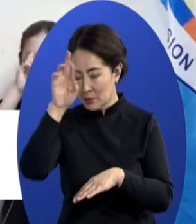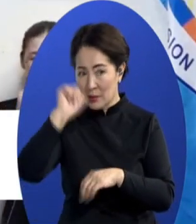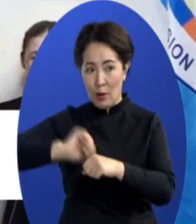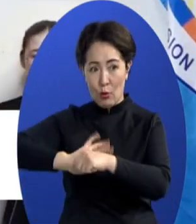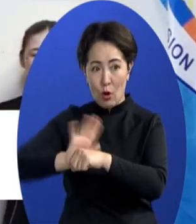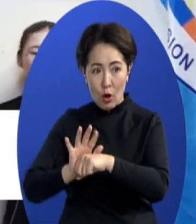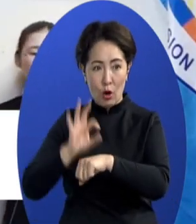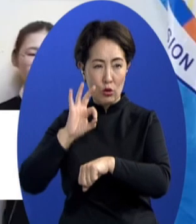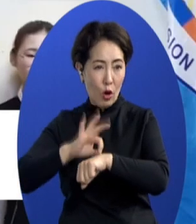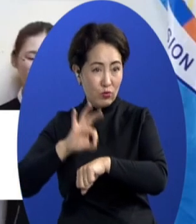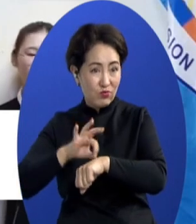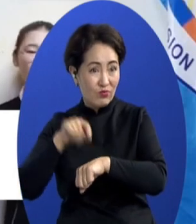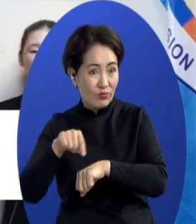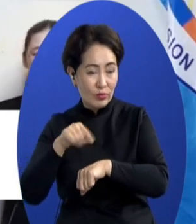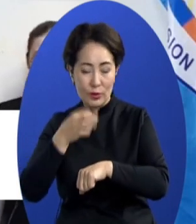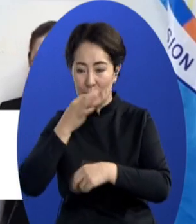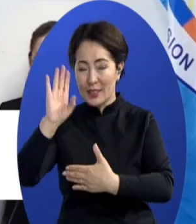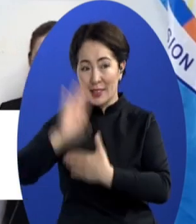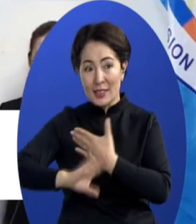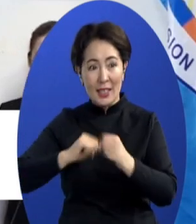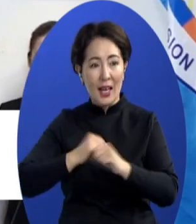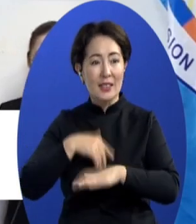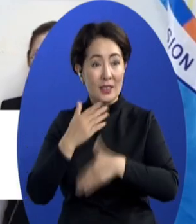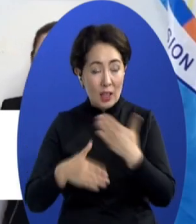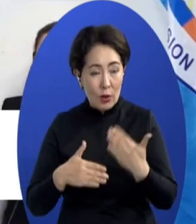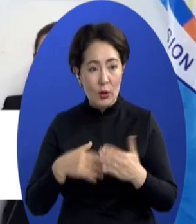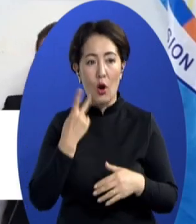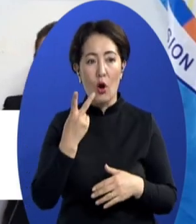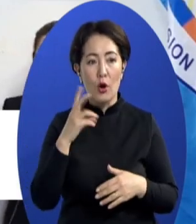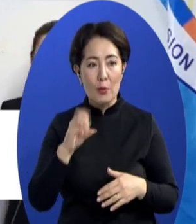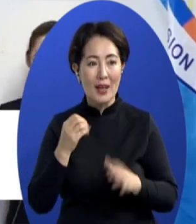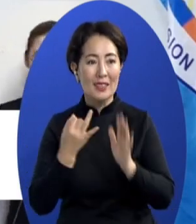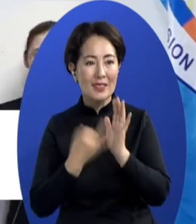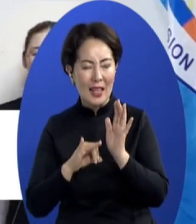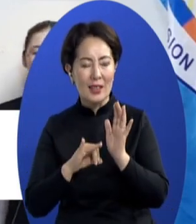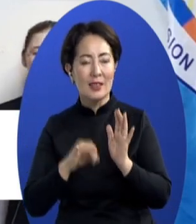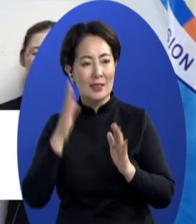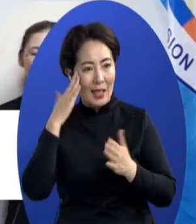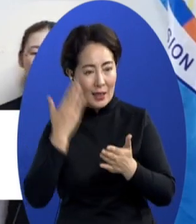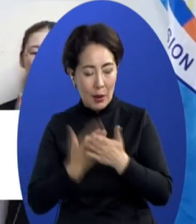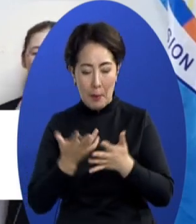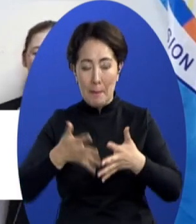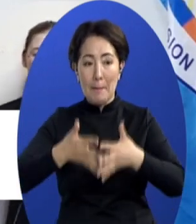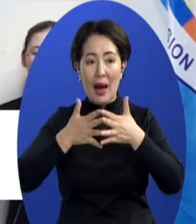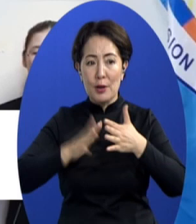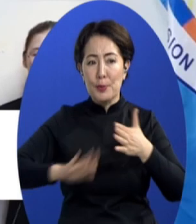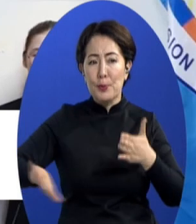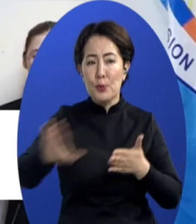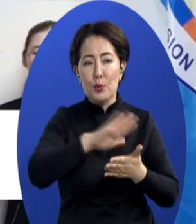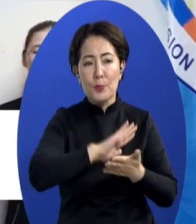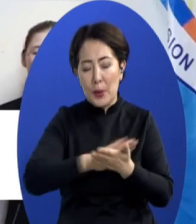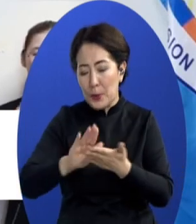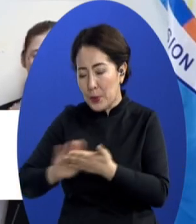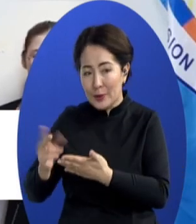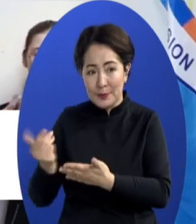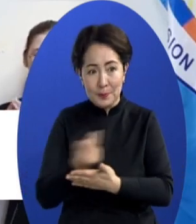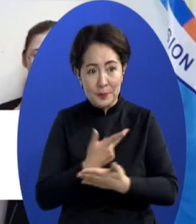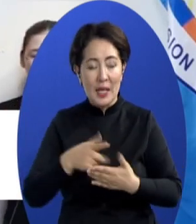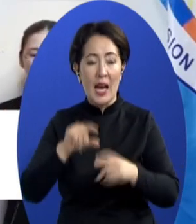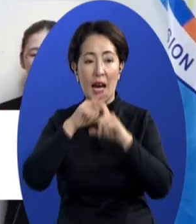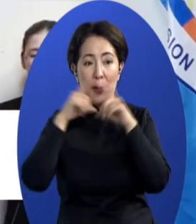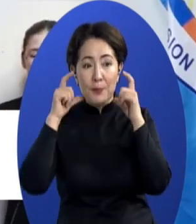коронавирусын халдвараас урьдчилан сэргийлэх арга хэмжээг авч 2070 санал авах байранд ариутгал халдвар гүйцэлт хийж амны